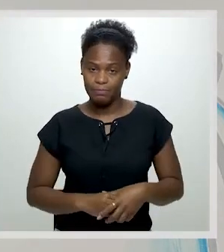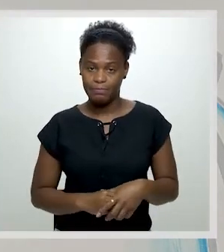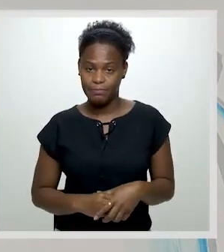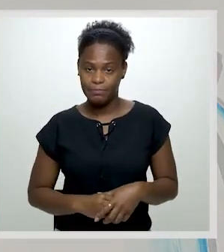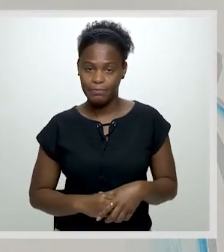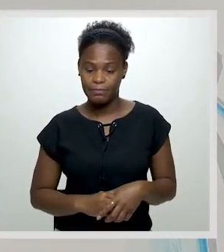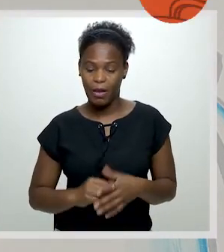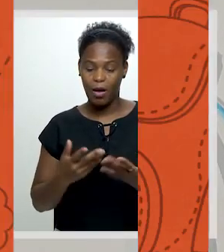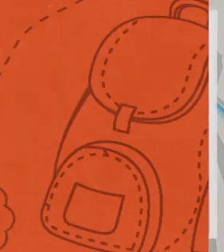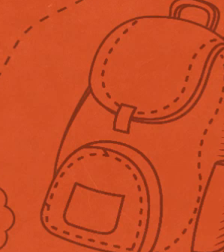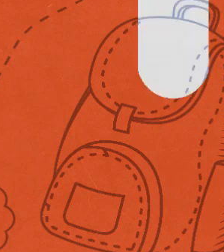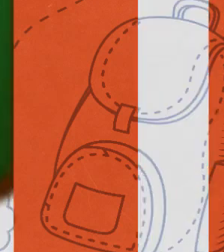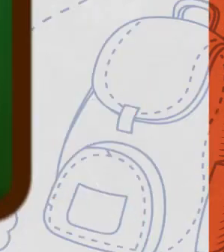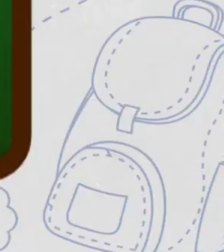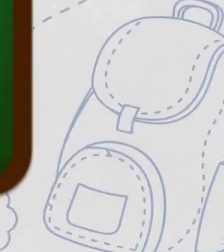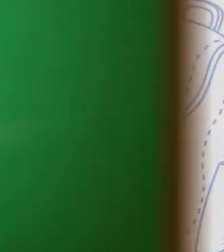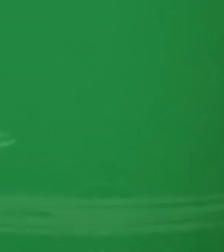devoir du jour.